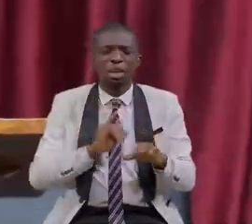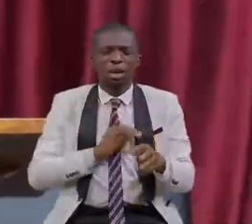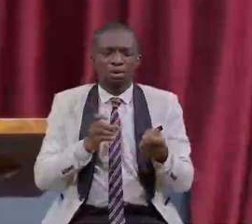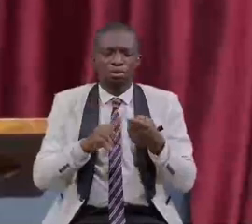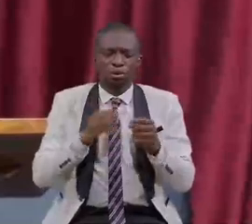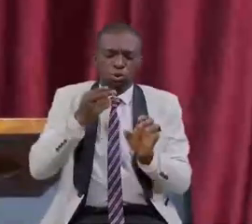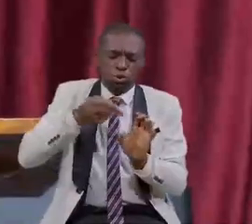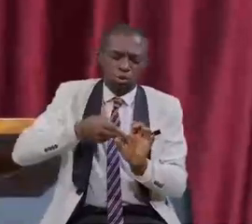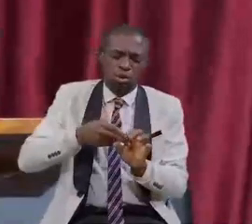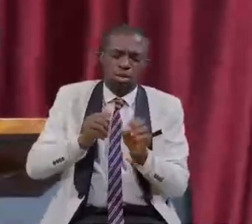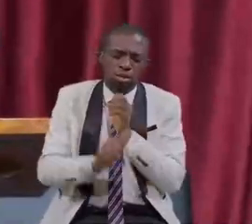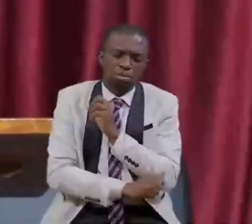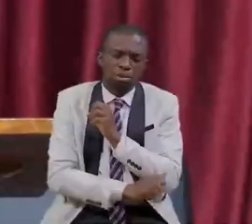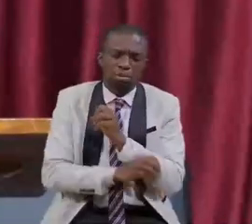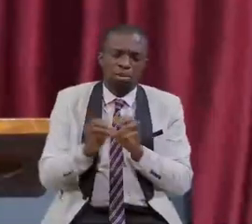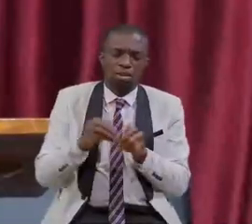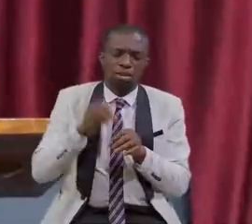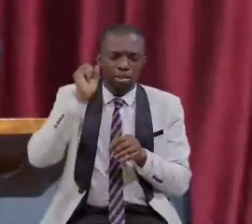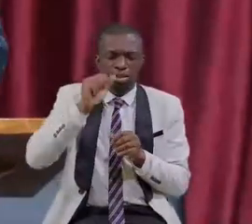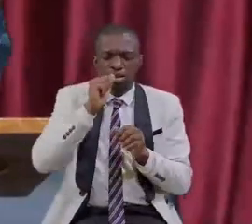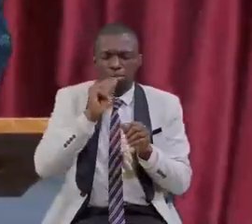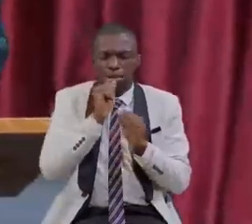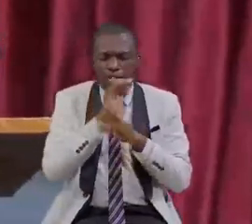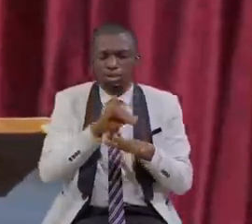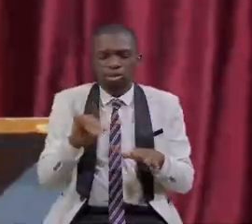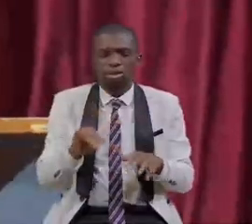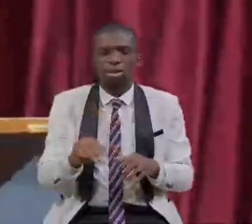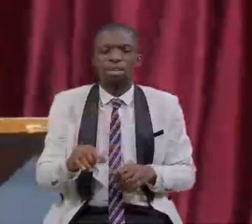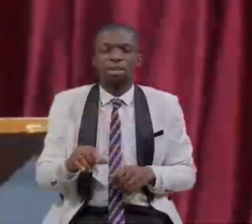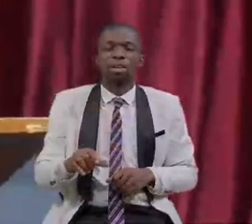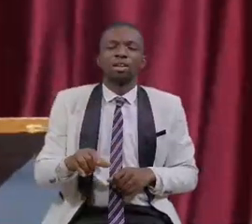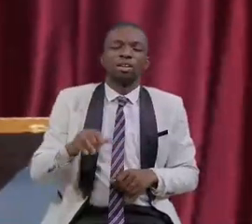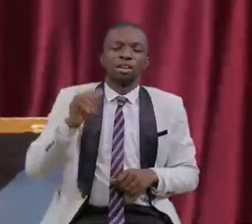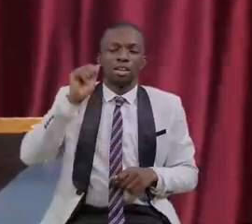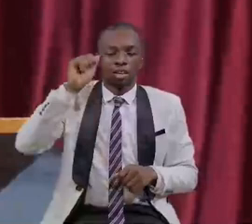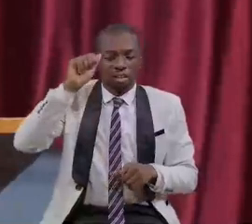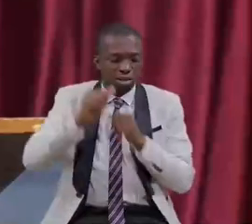ensemble. Abraham avait sa femme. Lot avait sa femme.